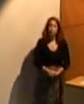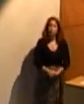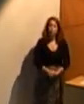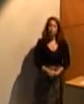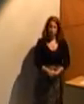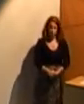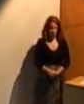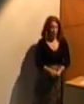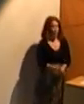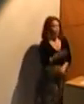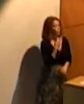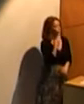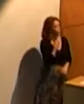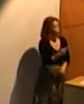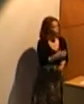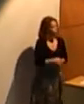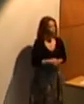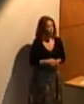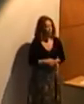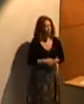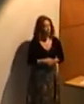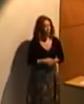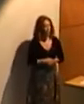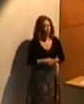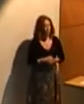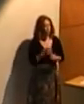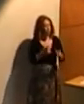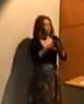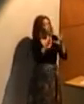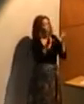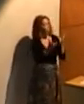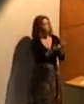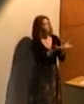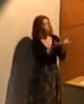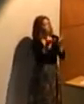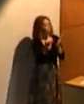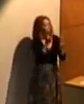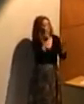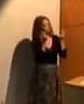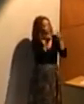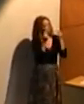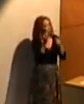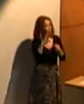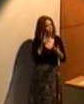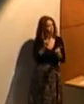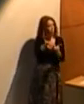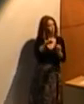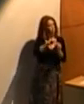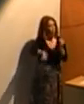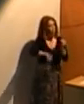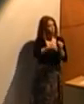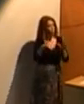bonjour oui pour revenir à ce qu est ce qui vient d'être dit il ya des endroits il ya des pays dans le monde où ça se fait